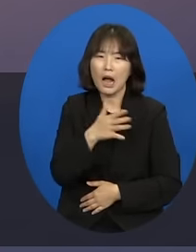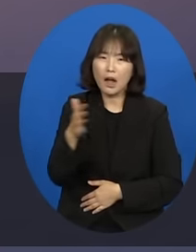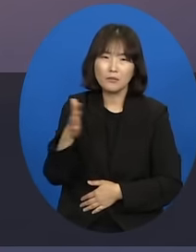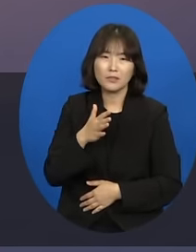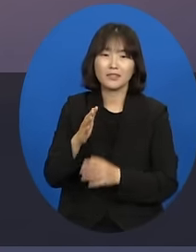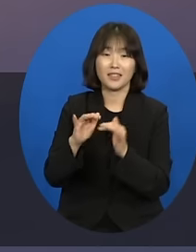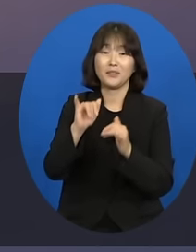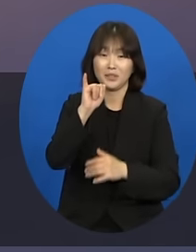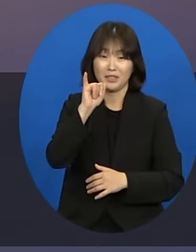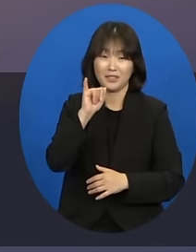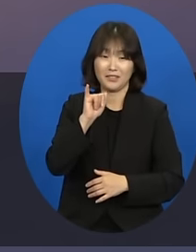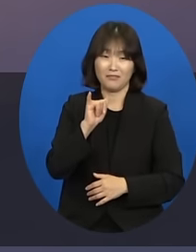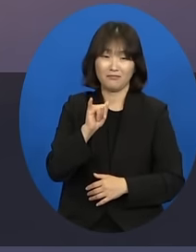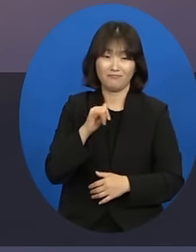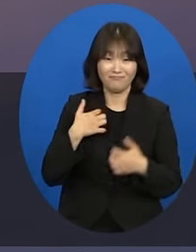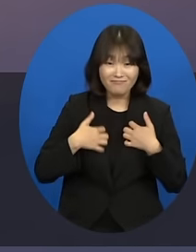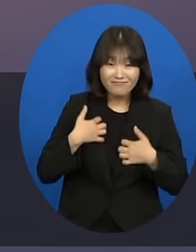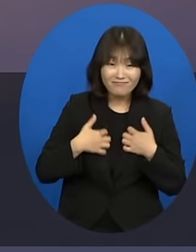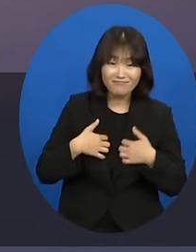재밌으세요?